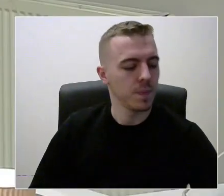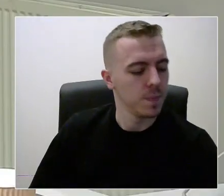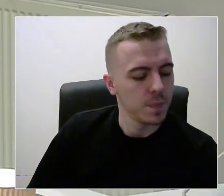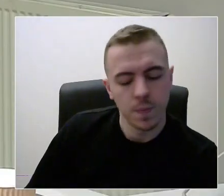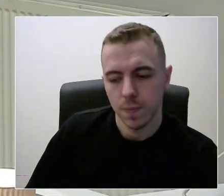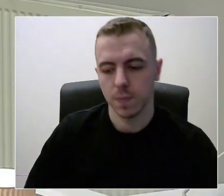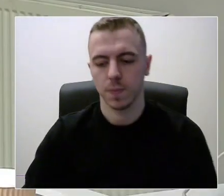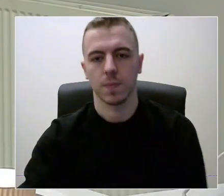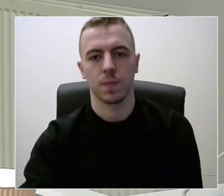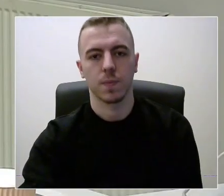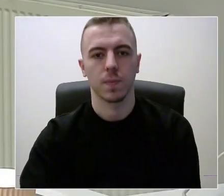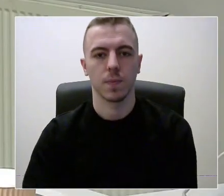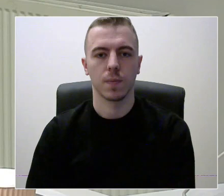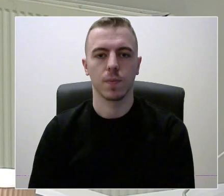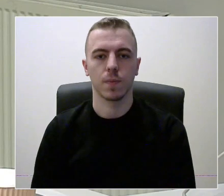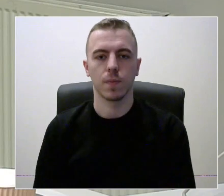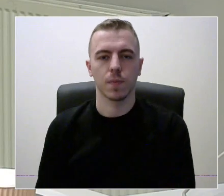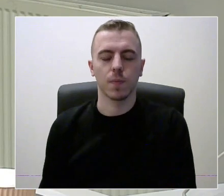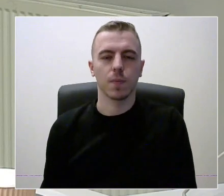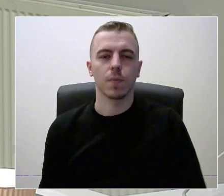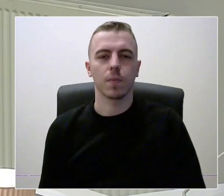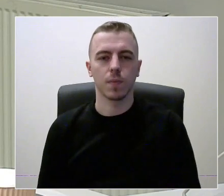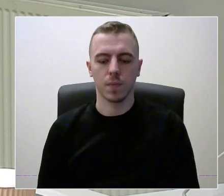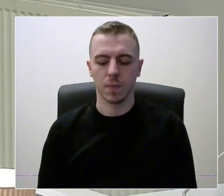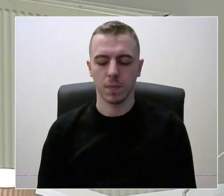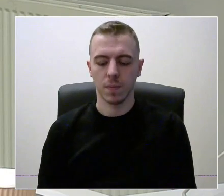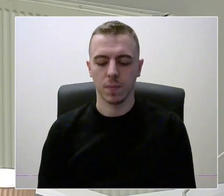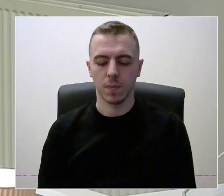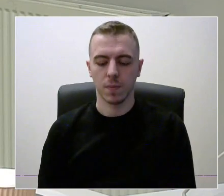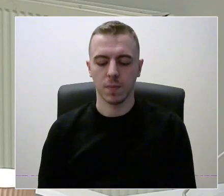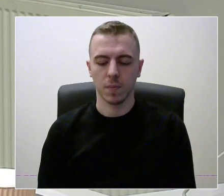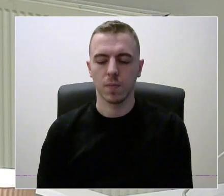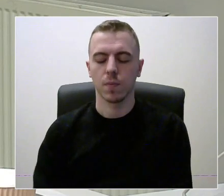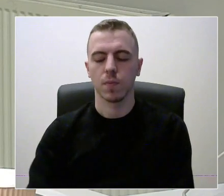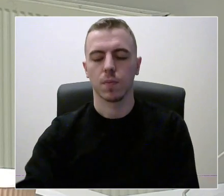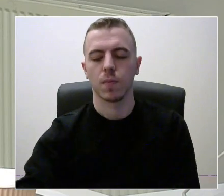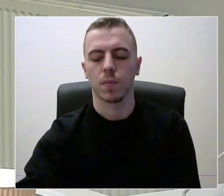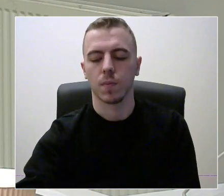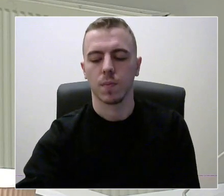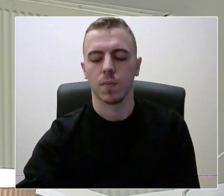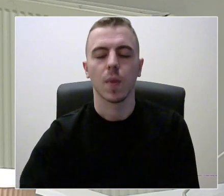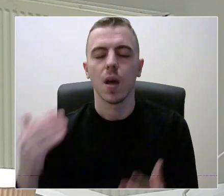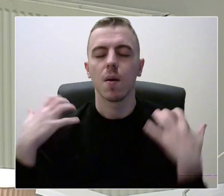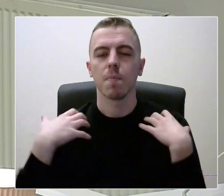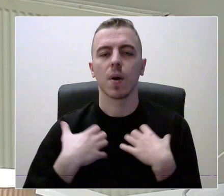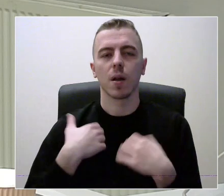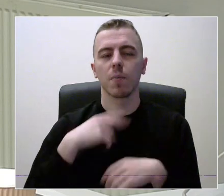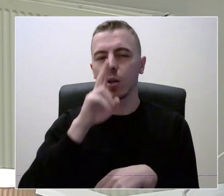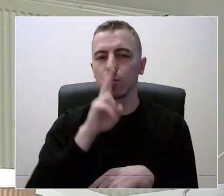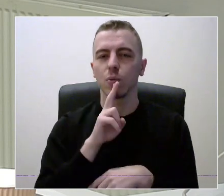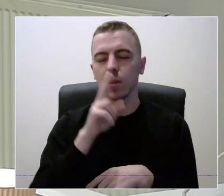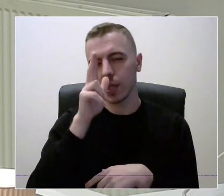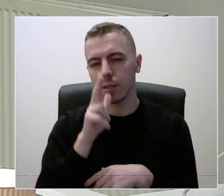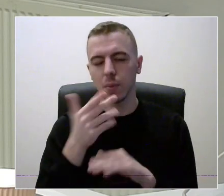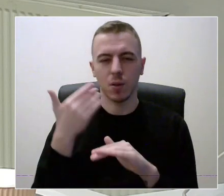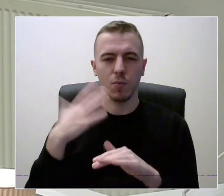Na, merė, aš sakau, aš visiškai neseniai, turbūt prieš 2-3 mėnesius mes tą tyrimą atlikom ir tikrai nėra taip, kad ten dalyvautų